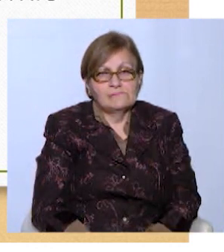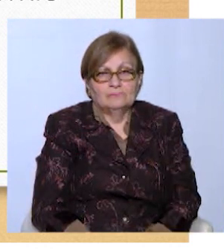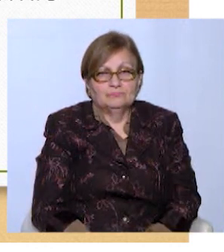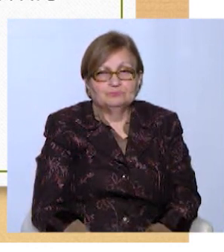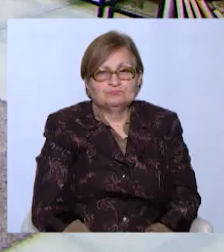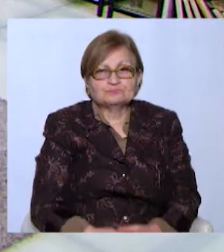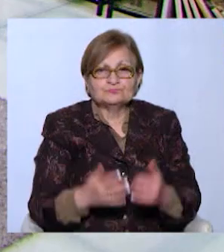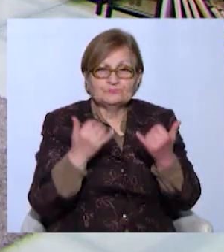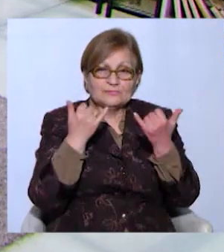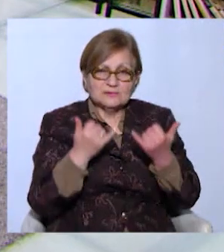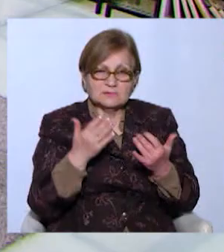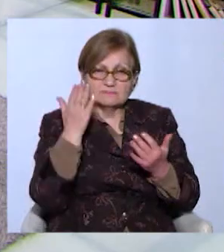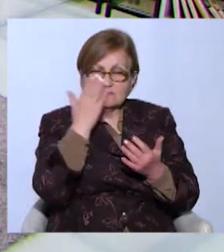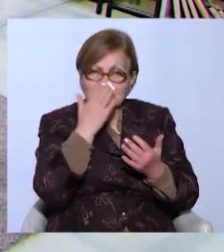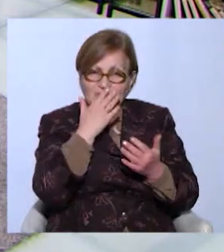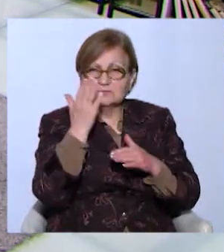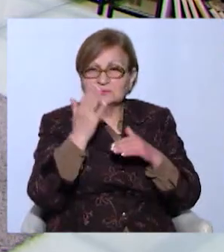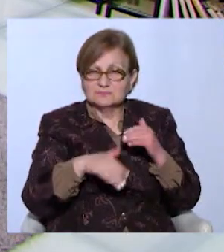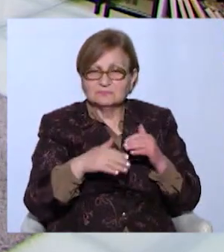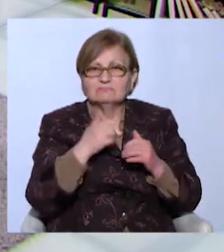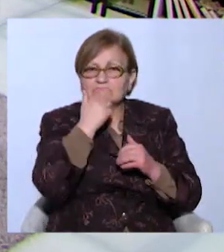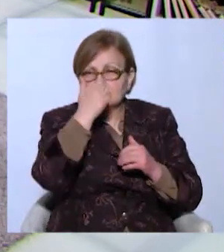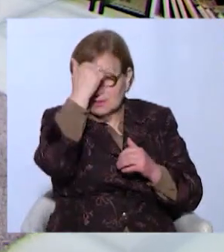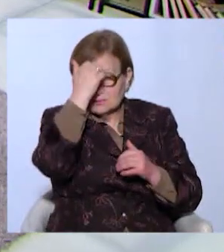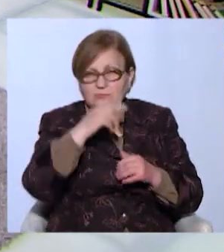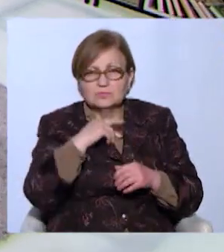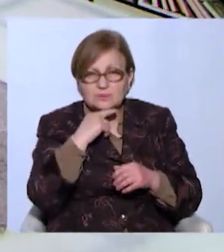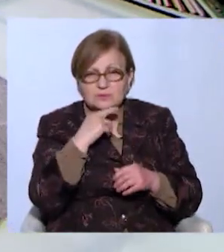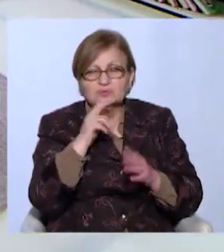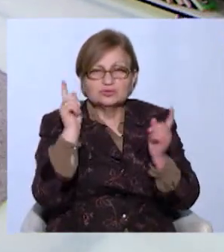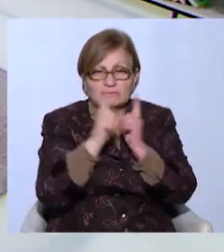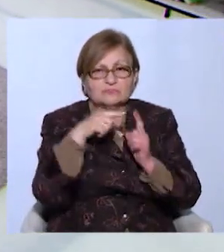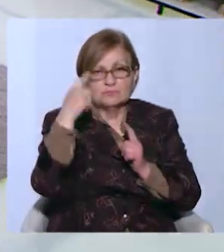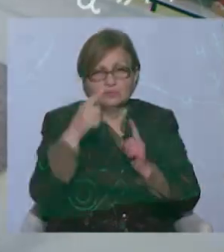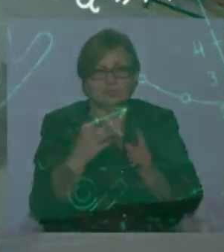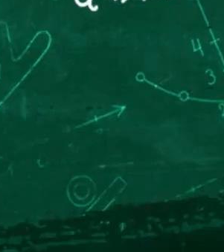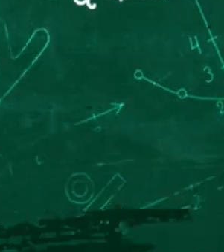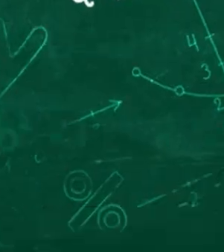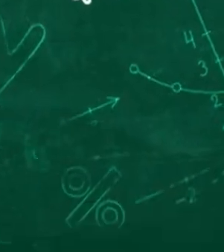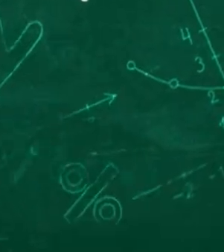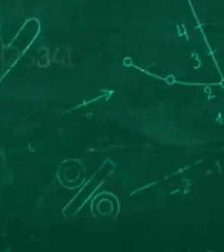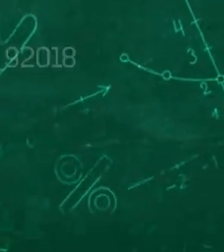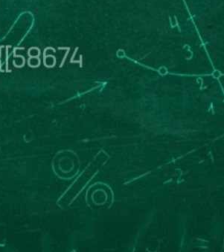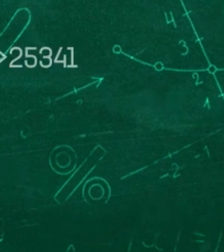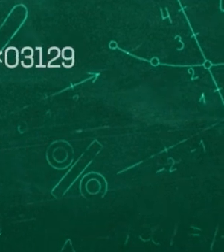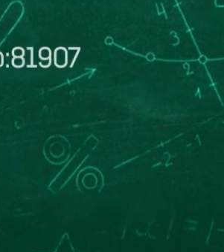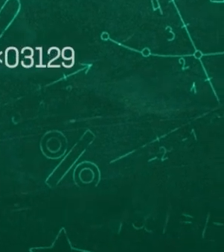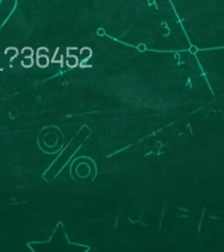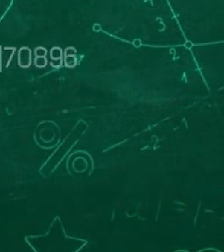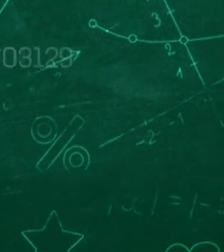დღევანდელი გაკვეთილი დასრულდა. გმადლობთ ყურადღებისთვის. შევხვდებით შემდეგ გაკვეთილზე. ნახვამდის.